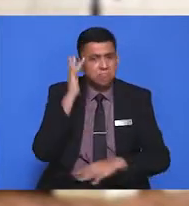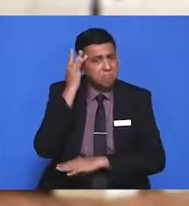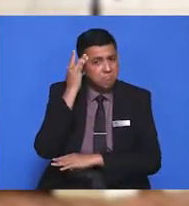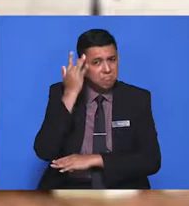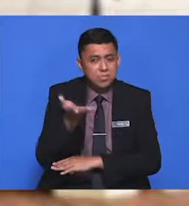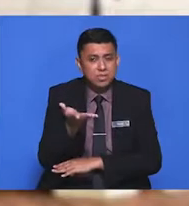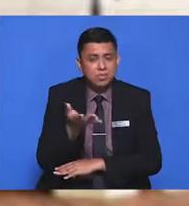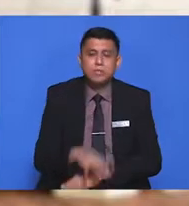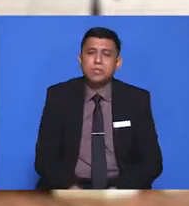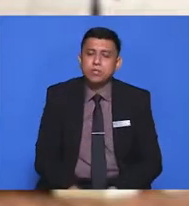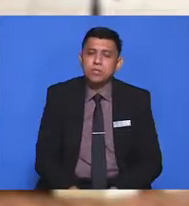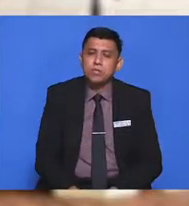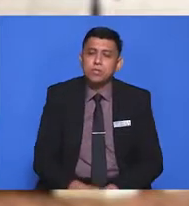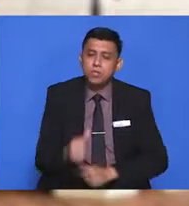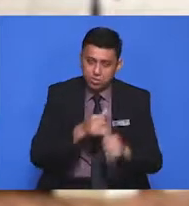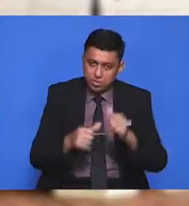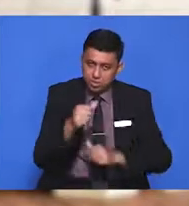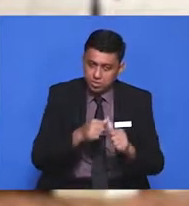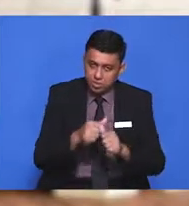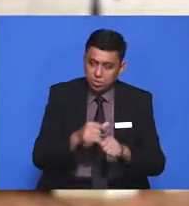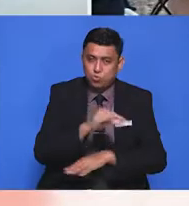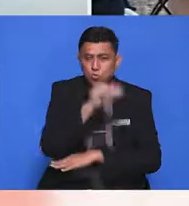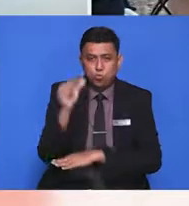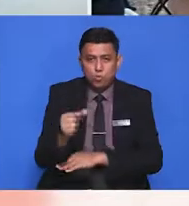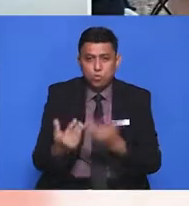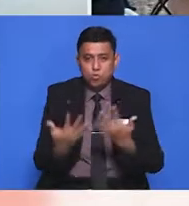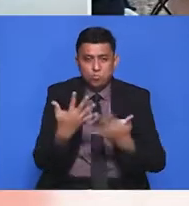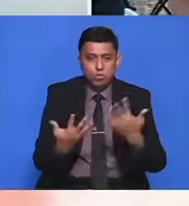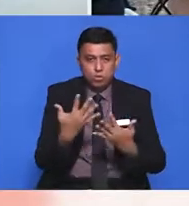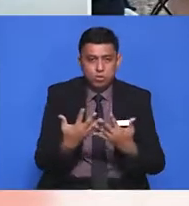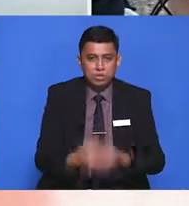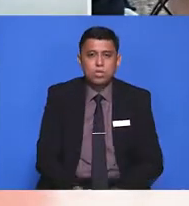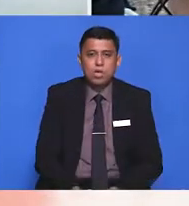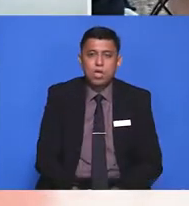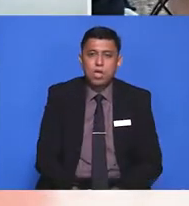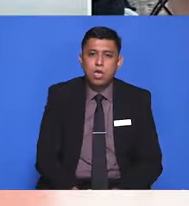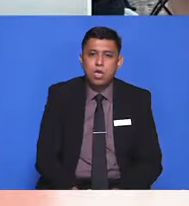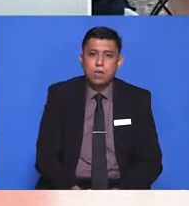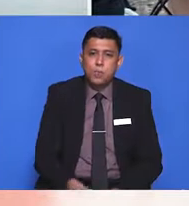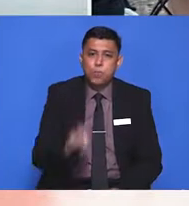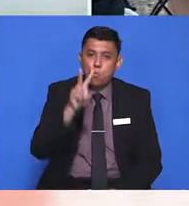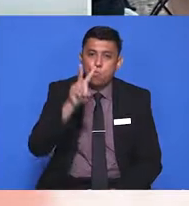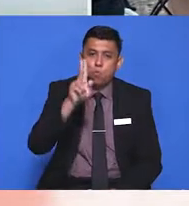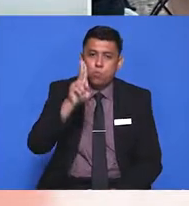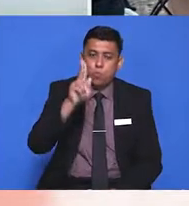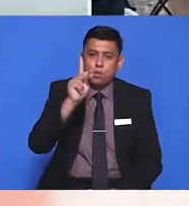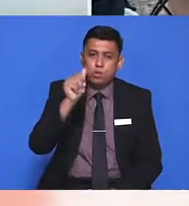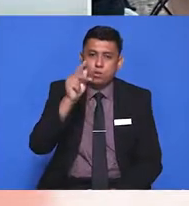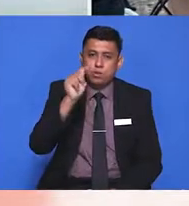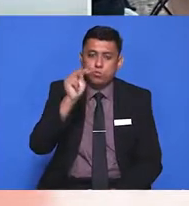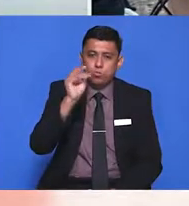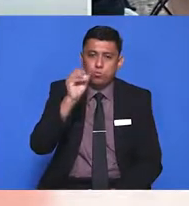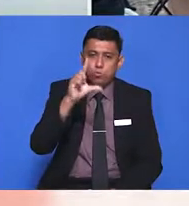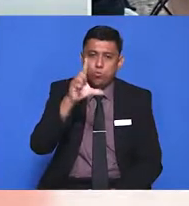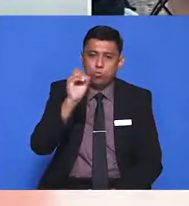mengapa. Saintis yang pakar dalam bidang gunung berapi ini digelar pakar vulkanologi. Untuk pengetahuan murid-murid, pakar